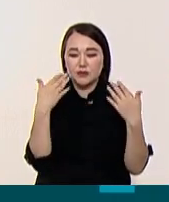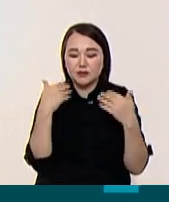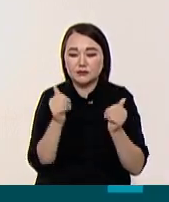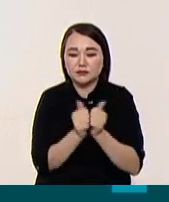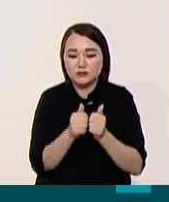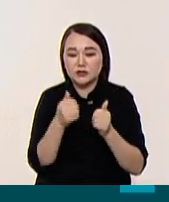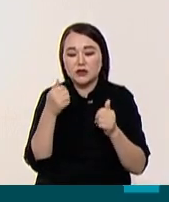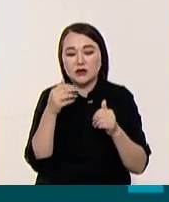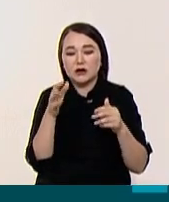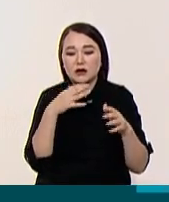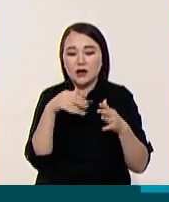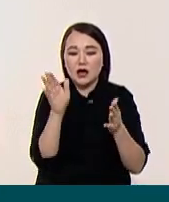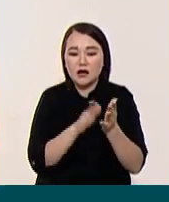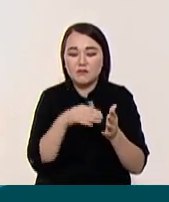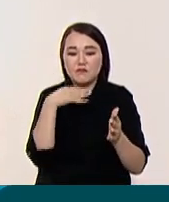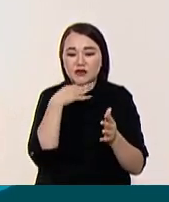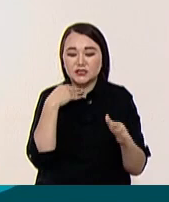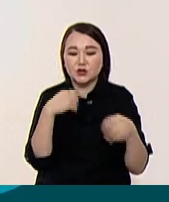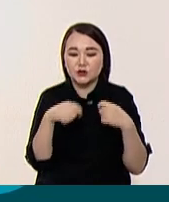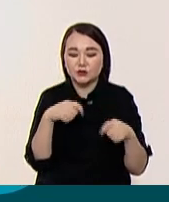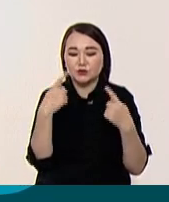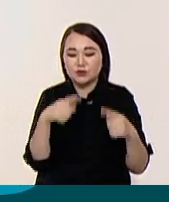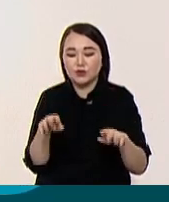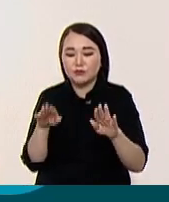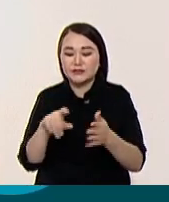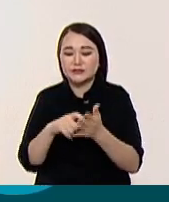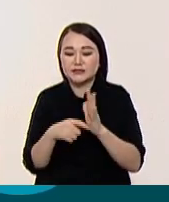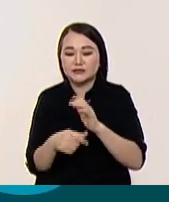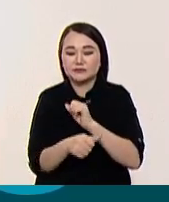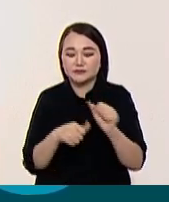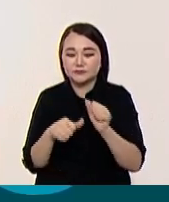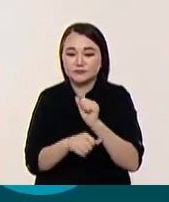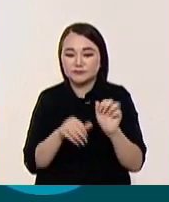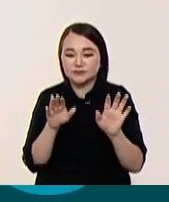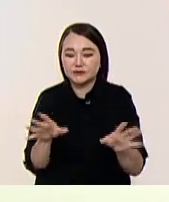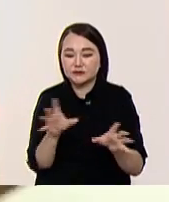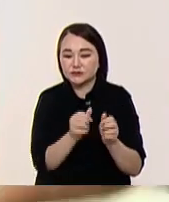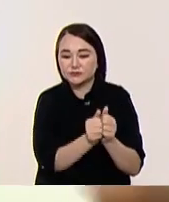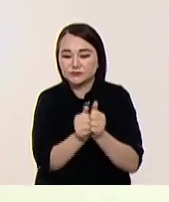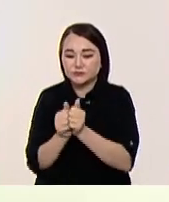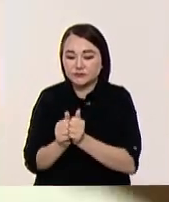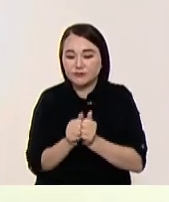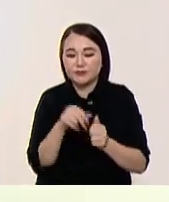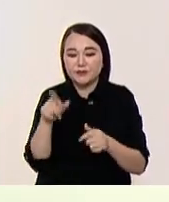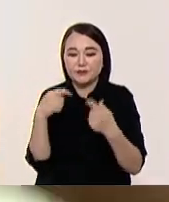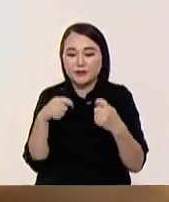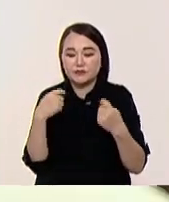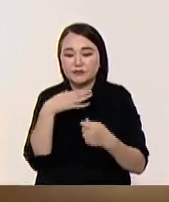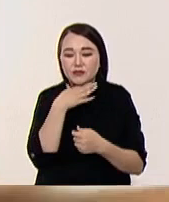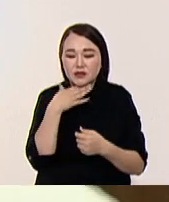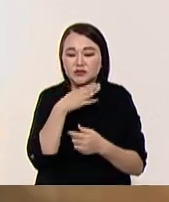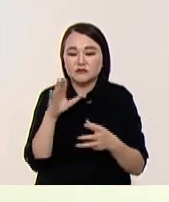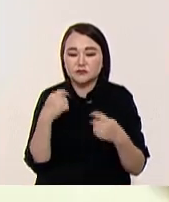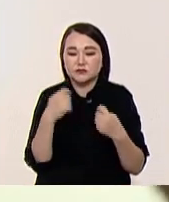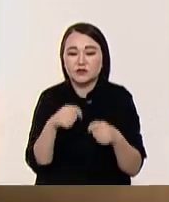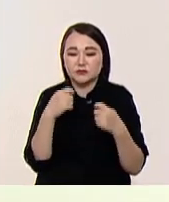расположен открытый оптовый мясной рынок, с другой – убойный пункт. И все в непосредственной близости. Там продают мясо, все это